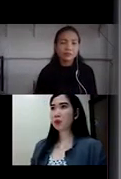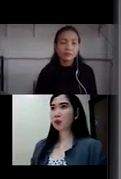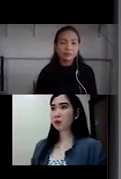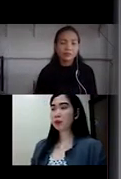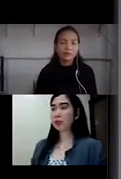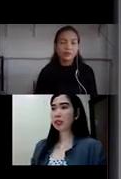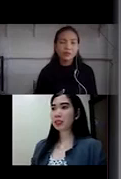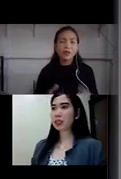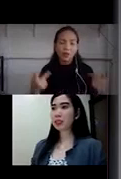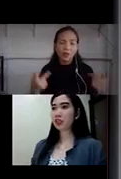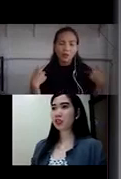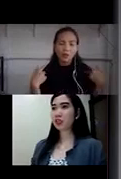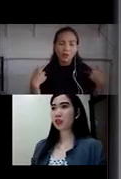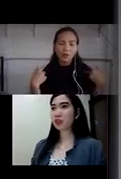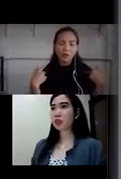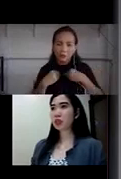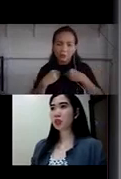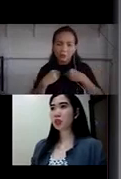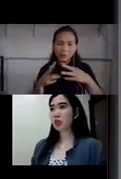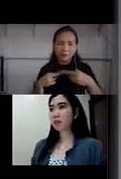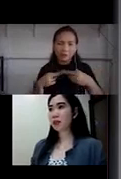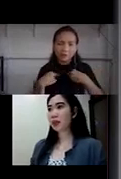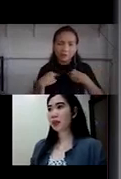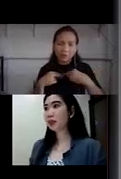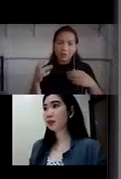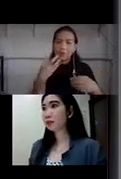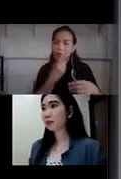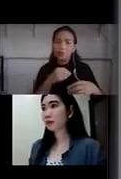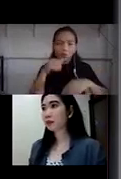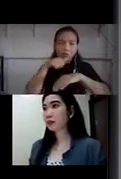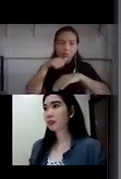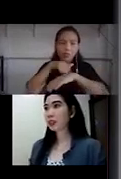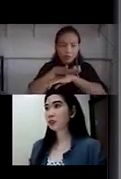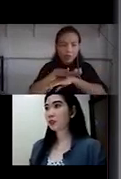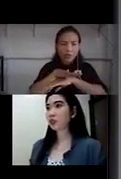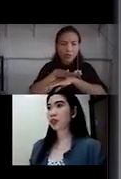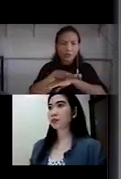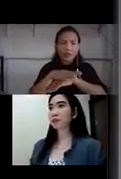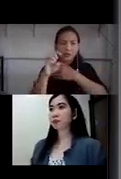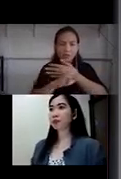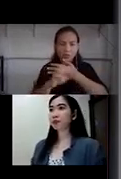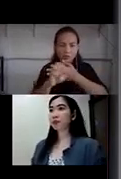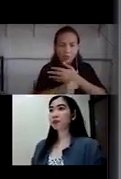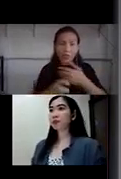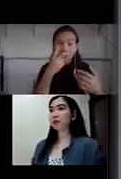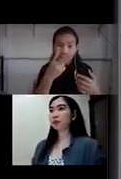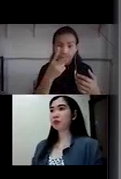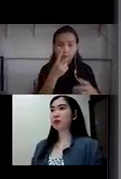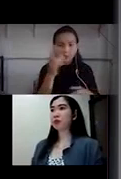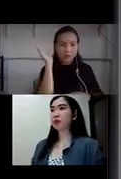marireceive po nung panag-sendan nyo yung email, ganito po siya.